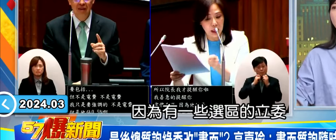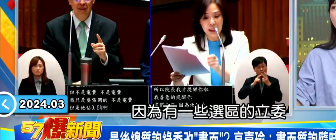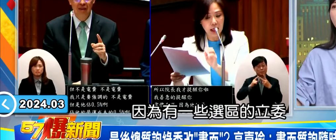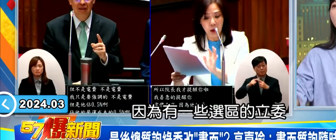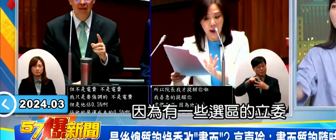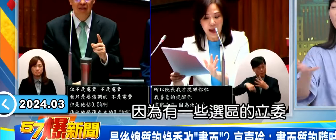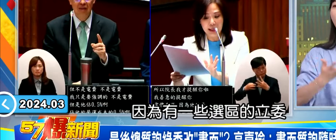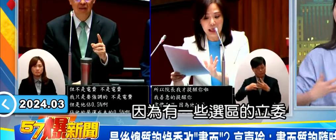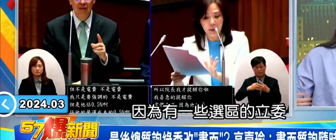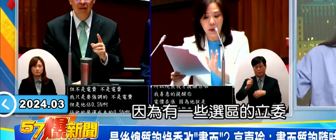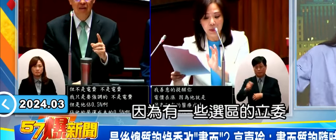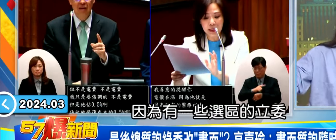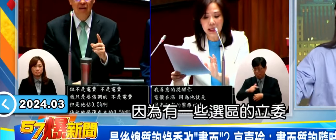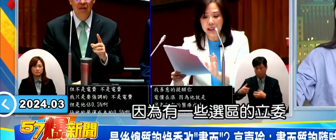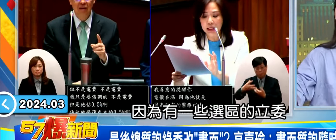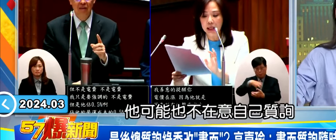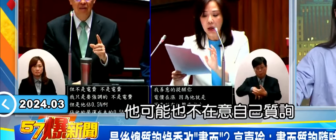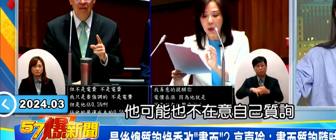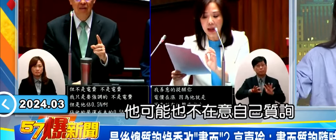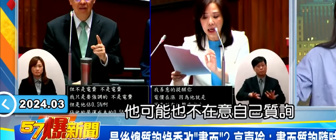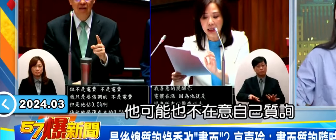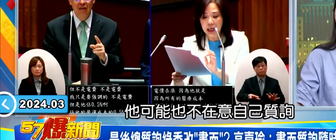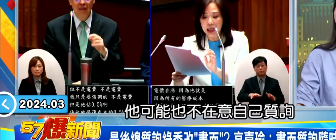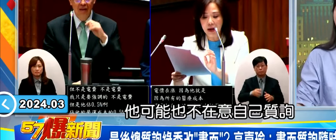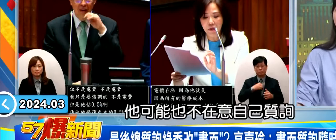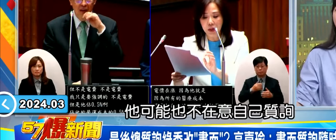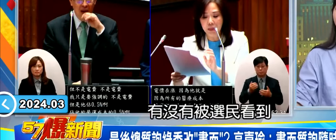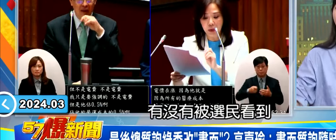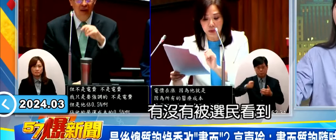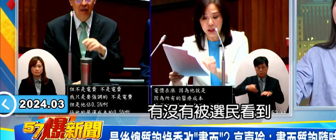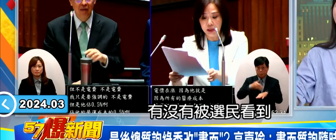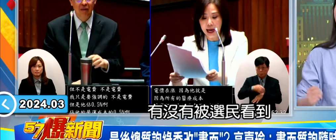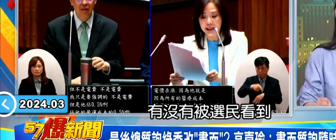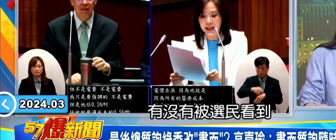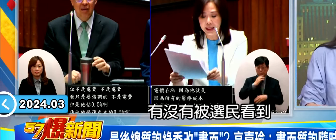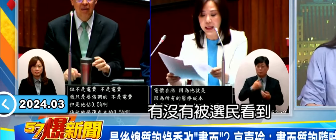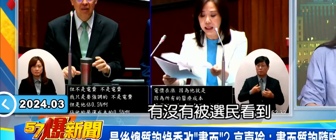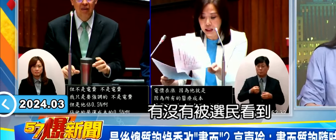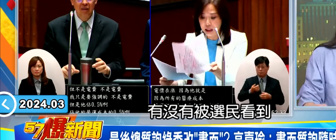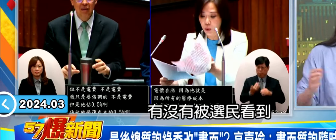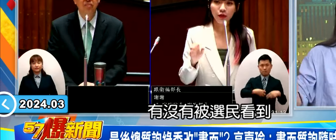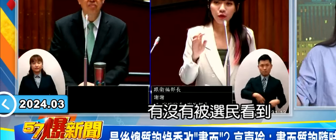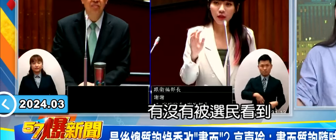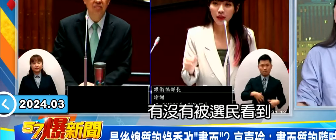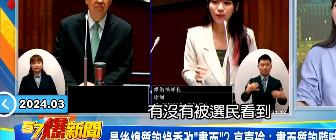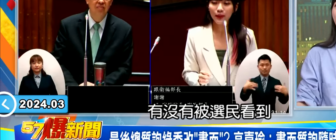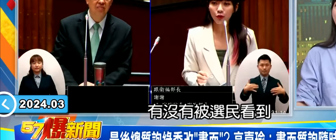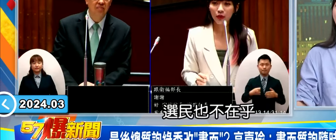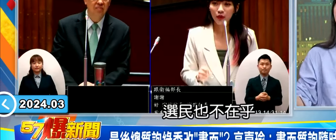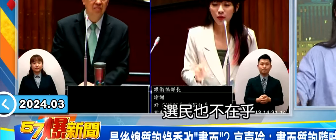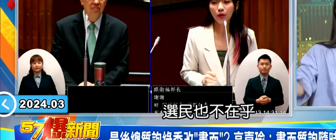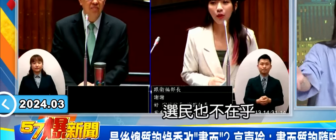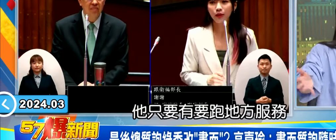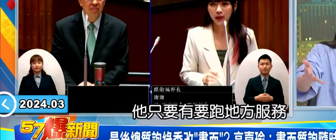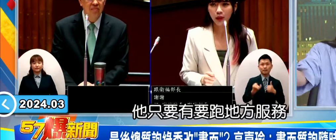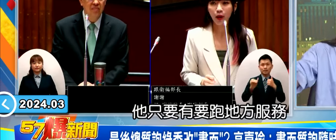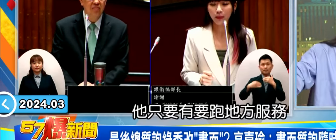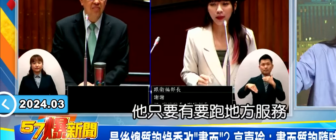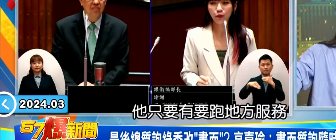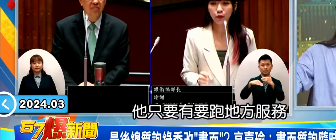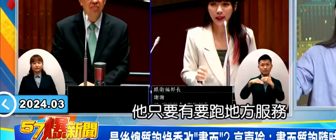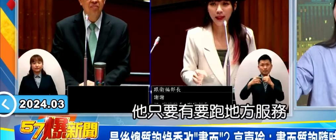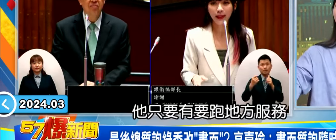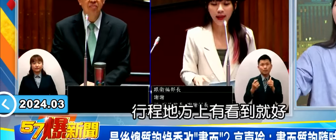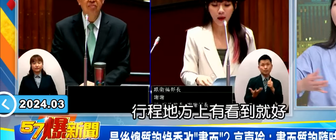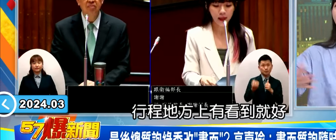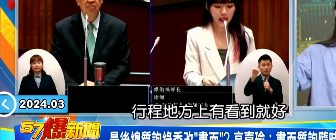为有一些这个选区的立委，他可能也不在意自己质询有没有被选民看到，选民也不在乎啊。他只要有跑